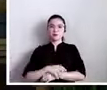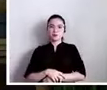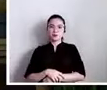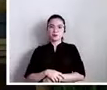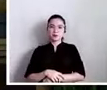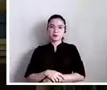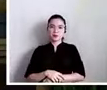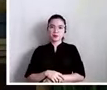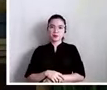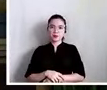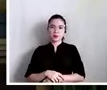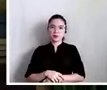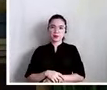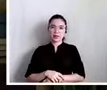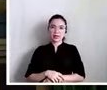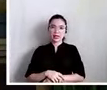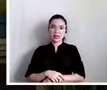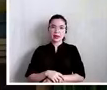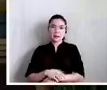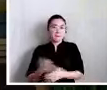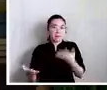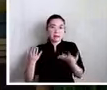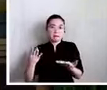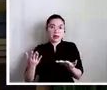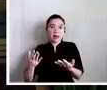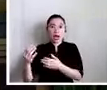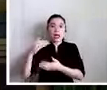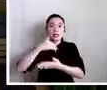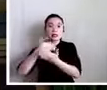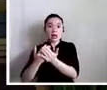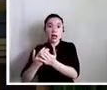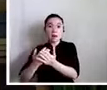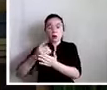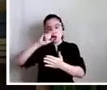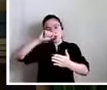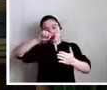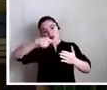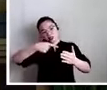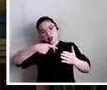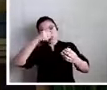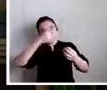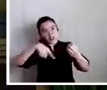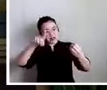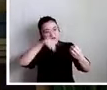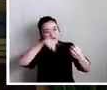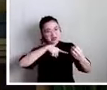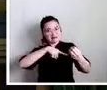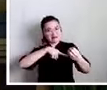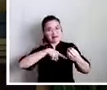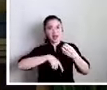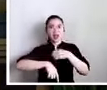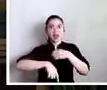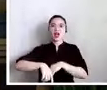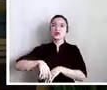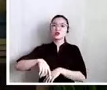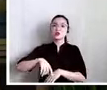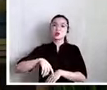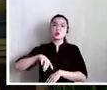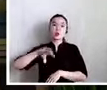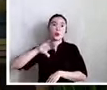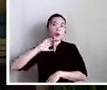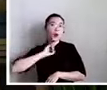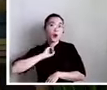in a sense satisfaction. Pero nakalimot day tang ang atong isig katawo, naghimo og mga maayong